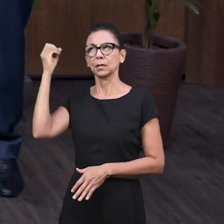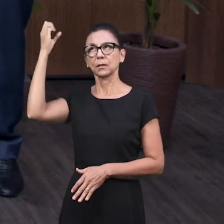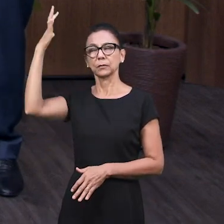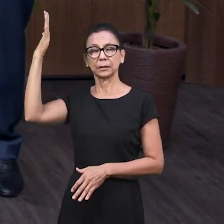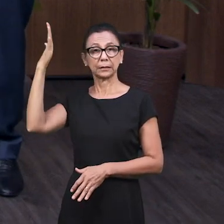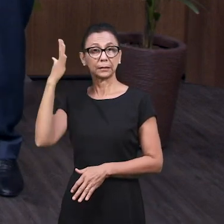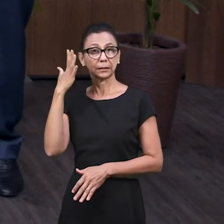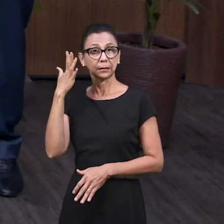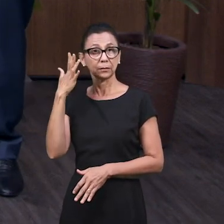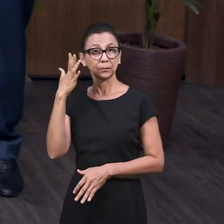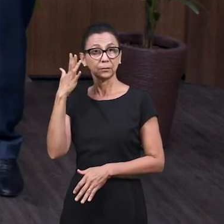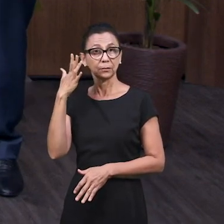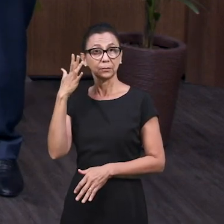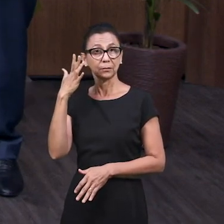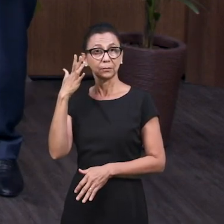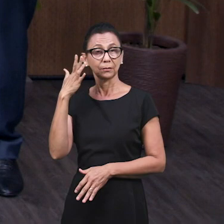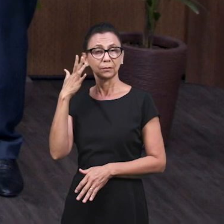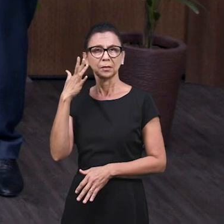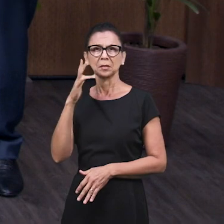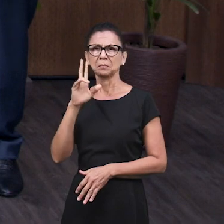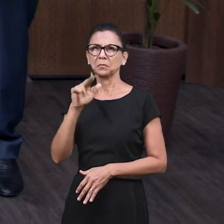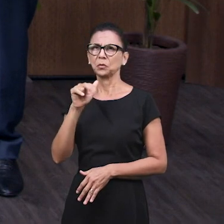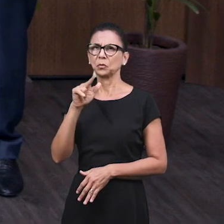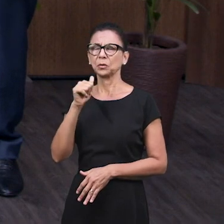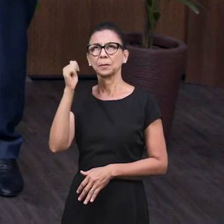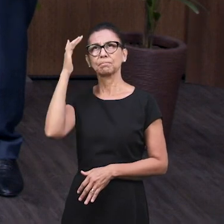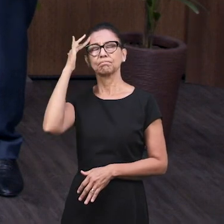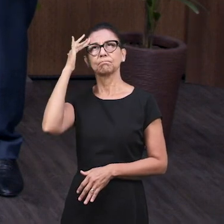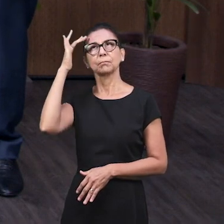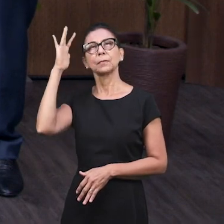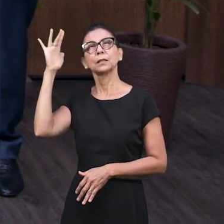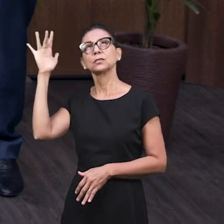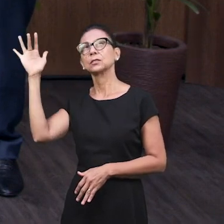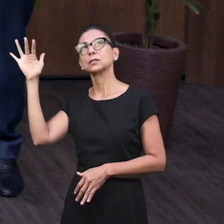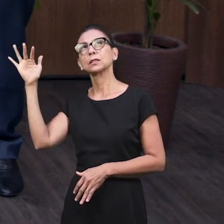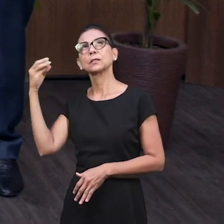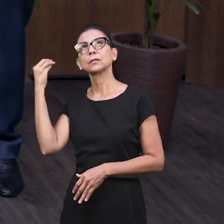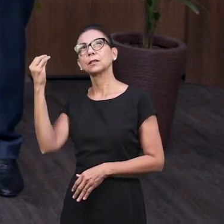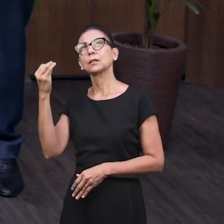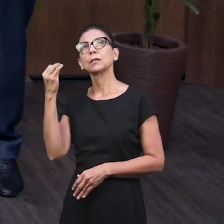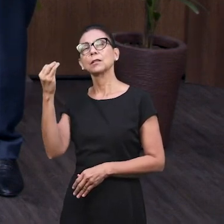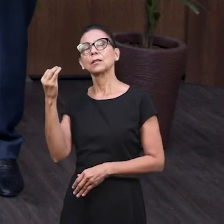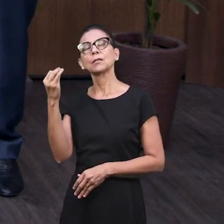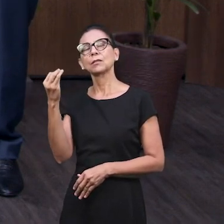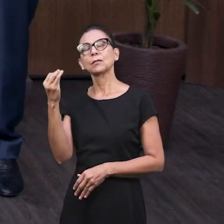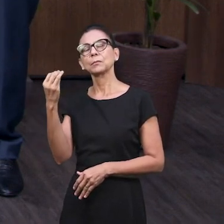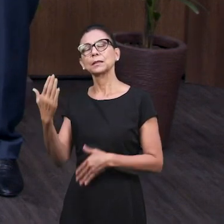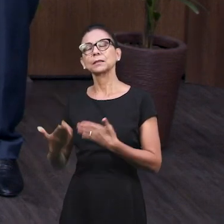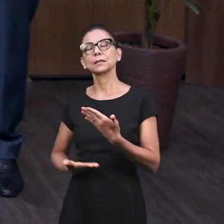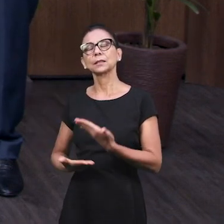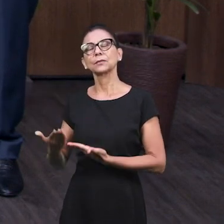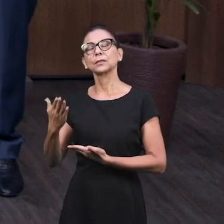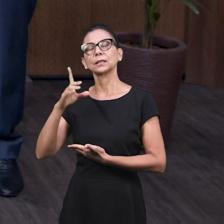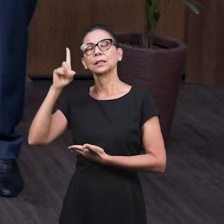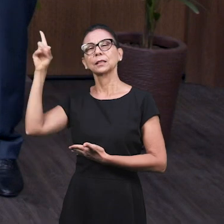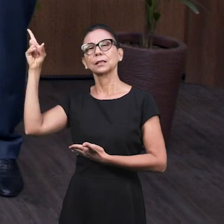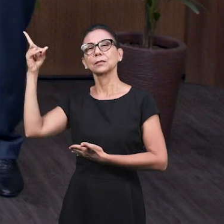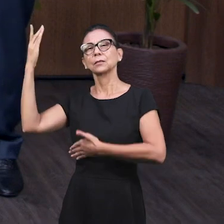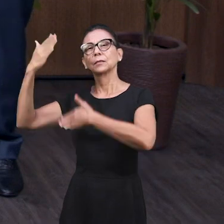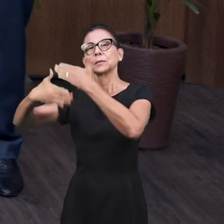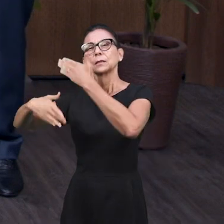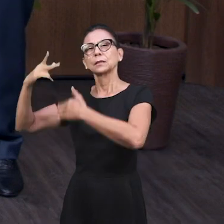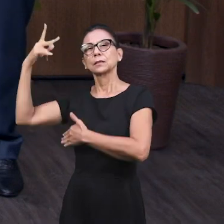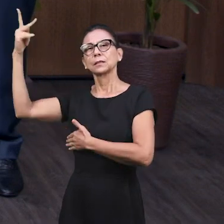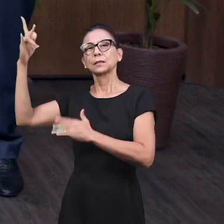lumière, ils ne pouvaient même pas imaginer comme il saurait être dans la présence de Dieu, de ce Jésus